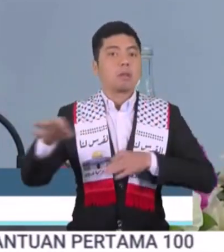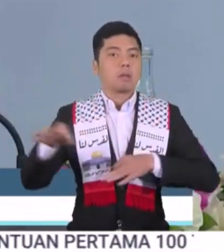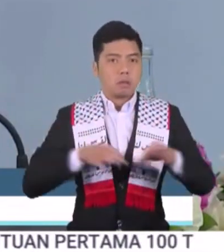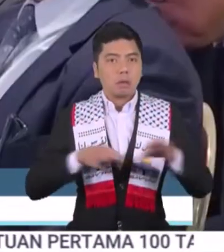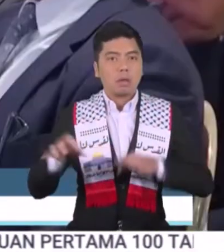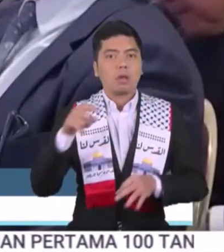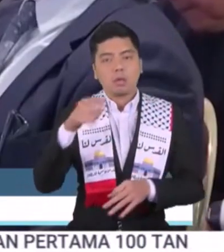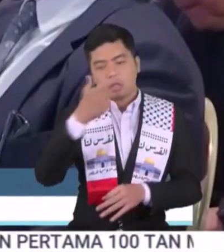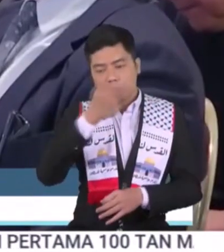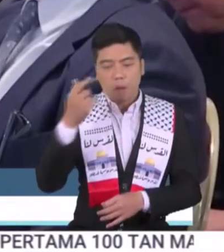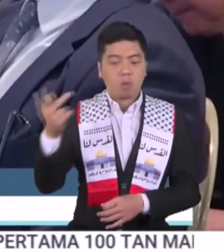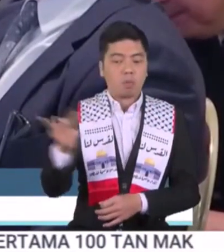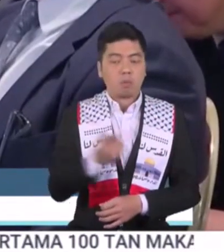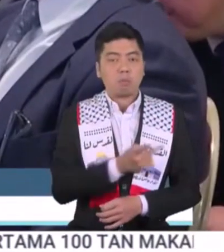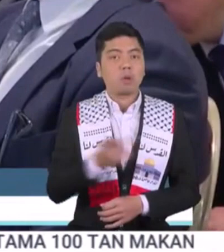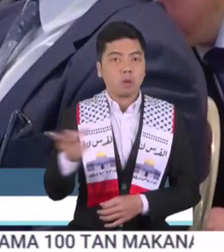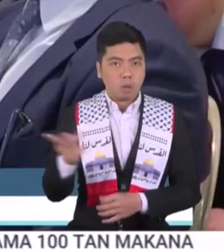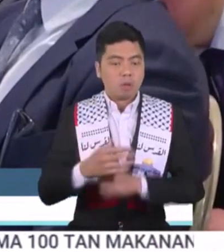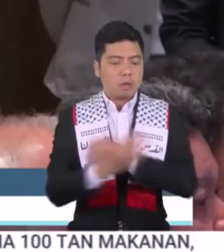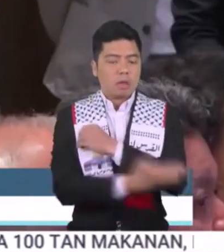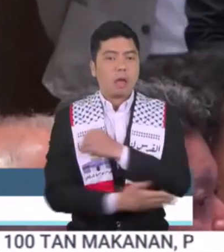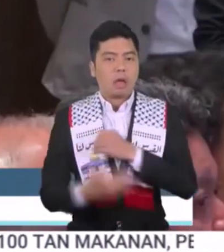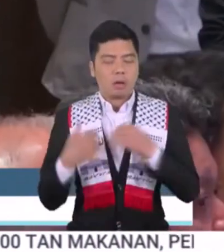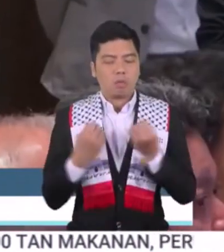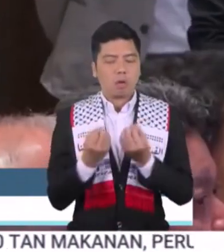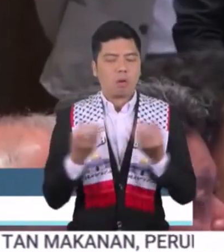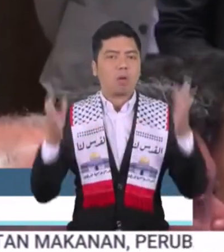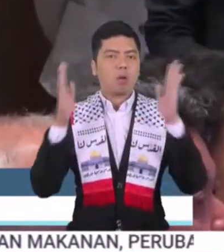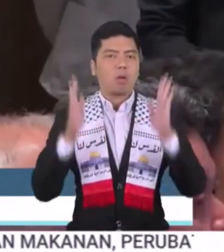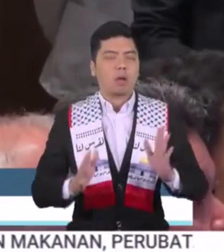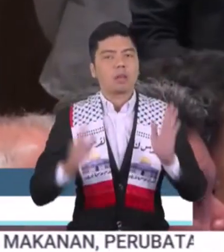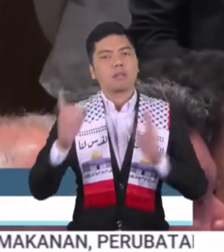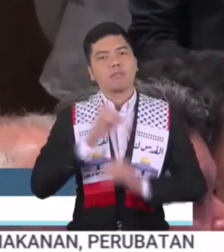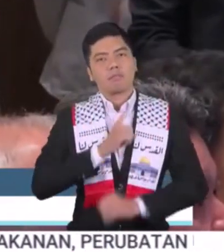berikutan majoriti rakyat kedua-dua negara beragama Islam.